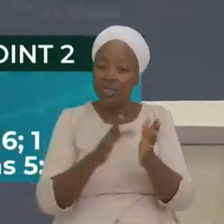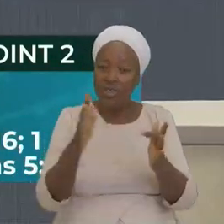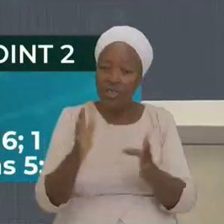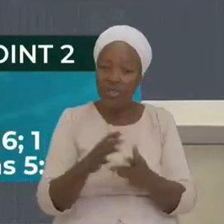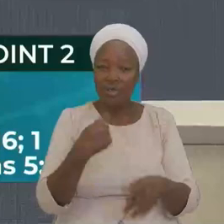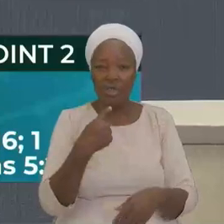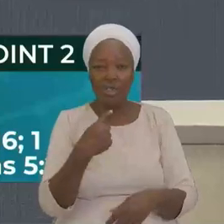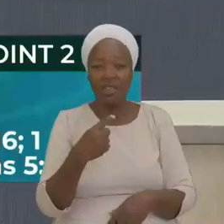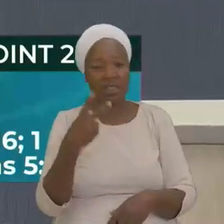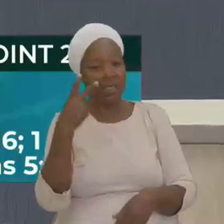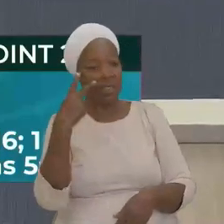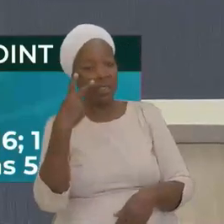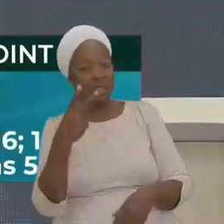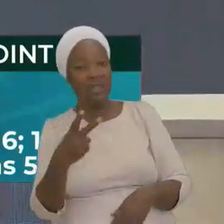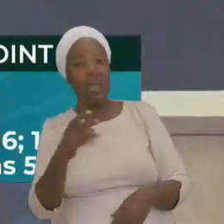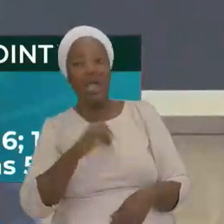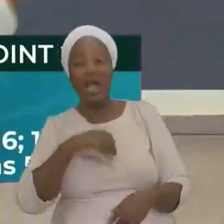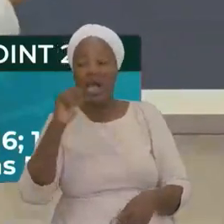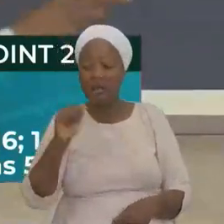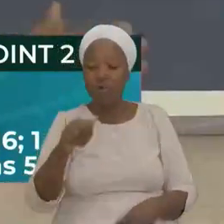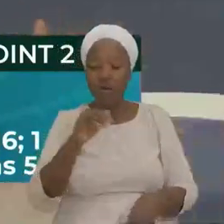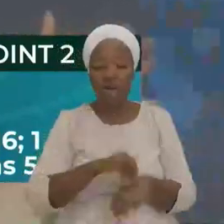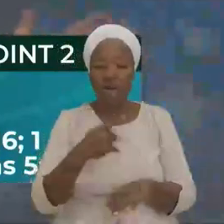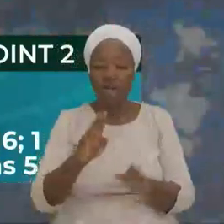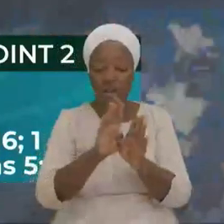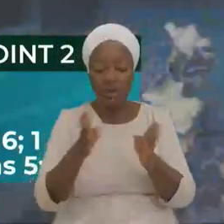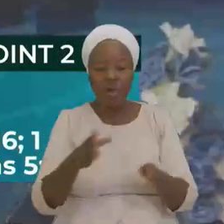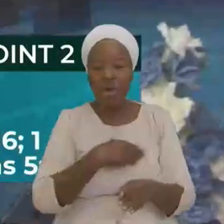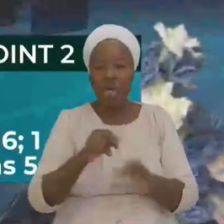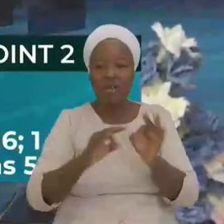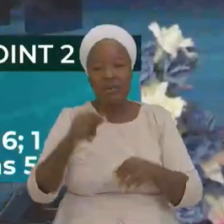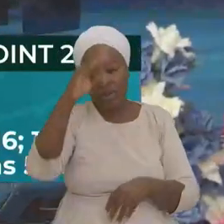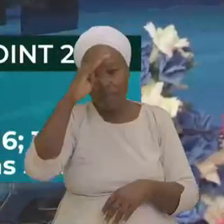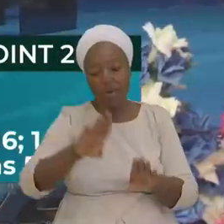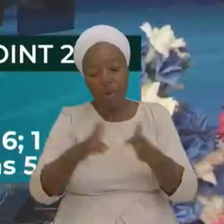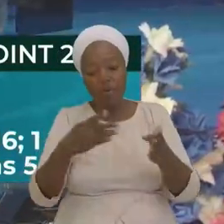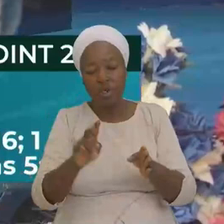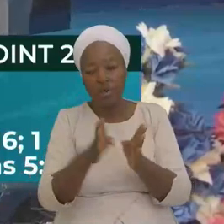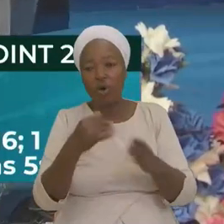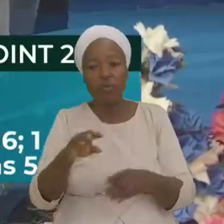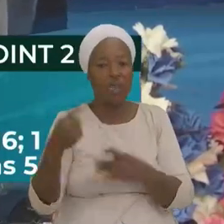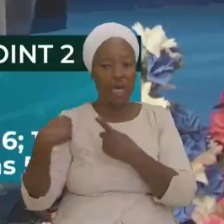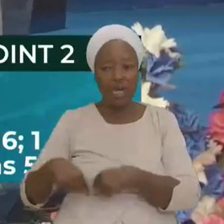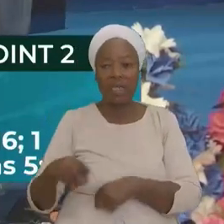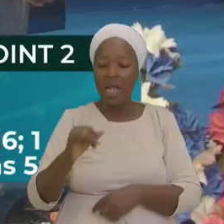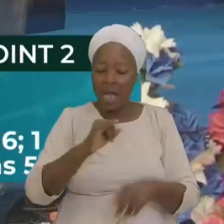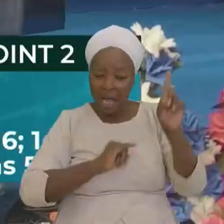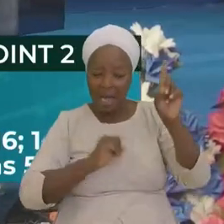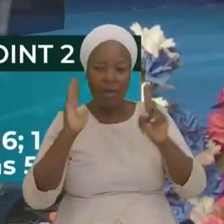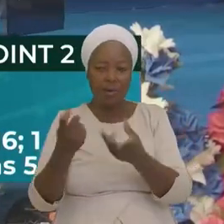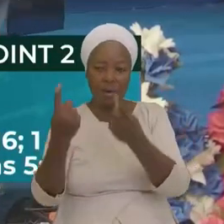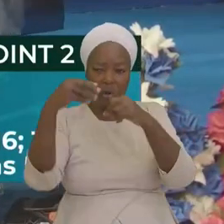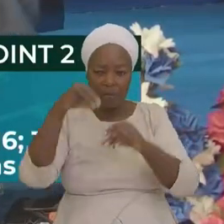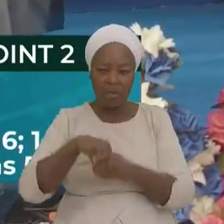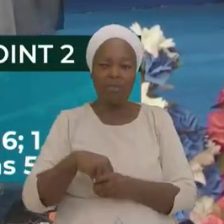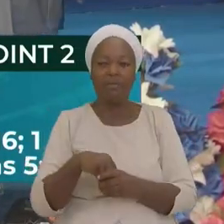toi-même. Et Jésus a dit, voici, je frappe à la porte. Si quelqu'un ouvre la porte de